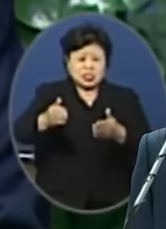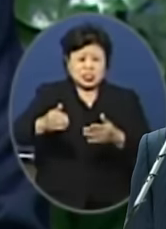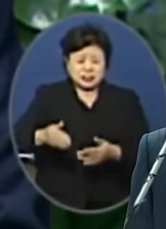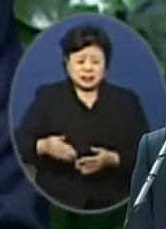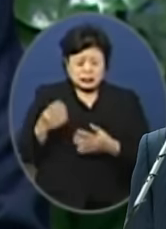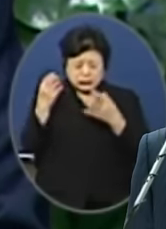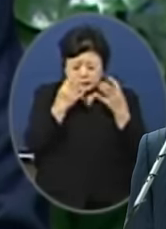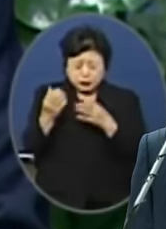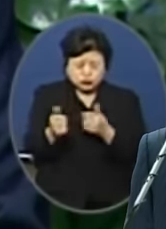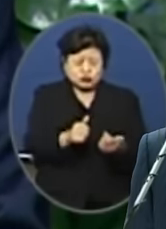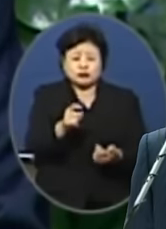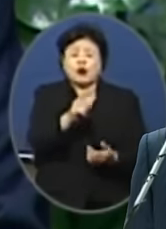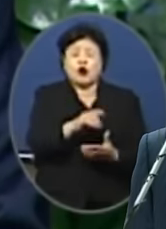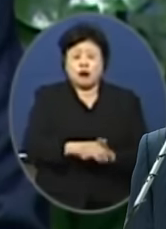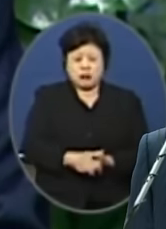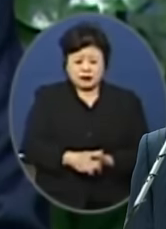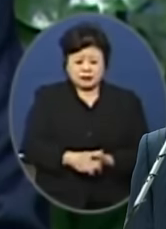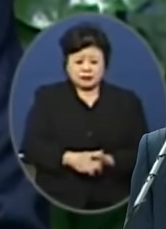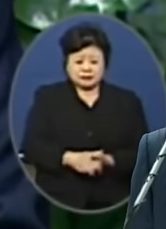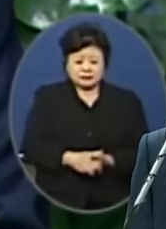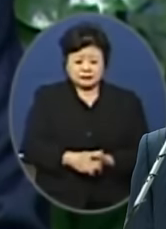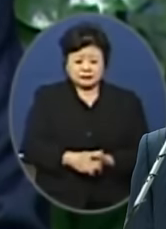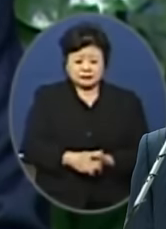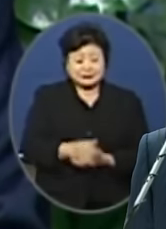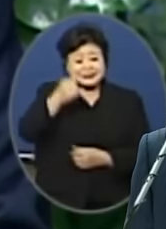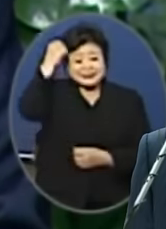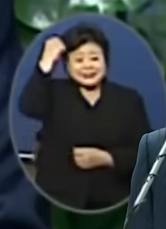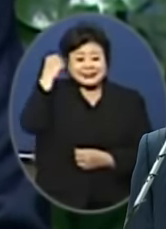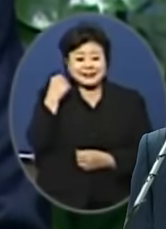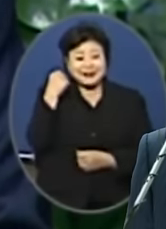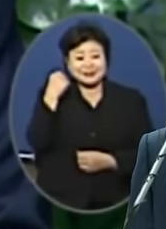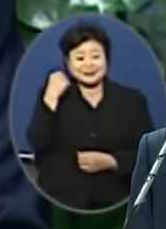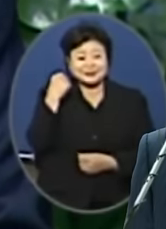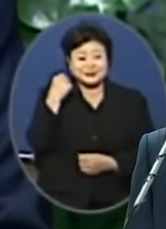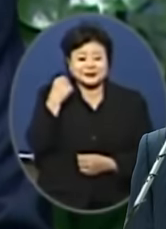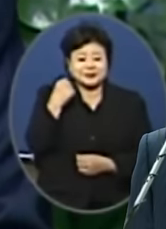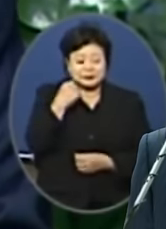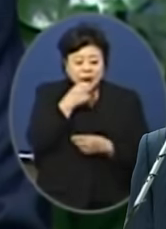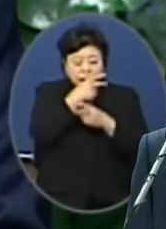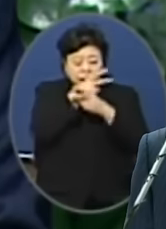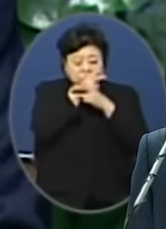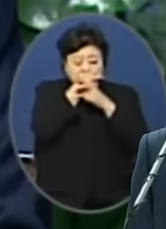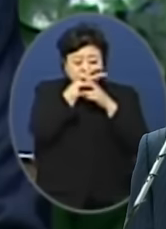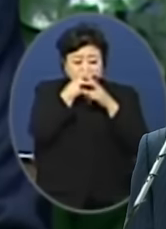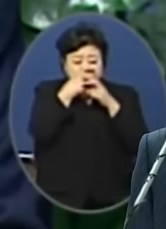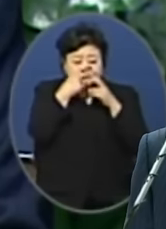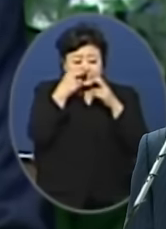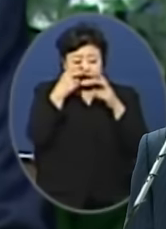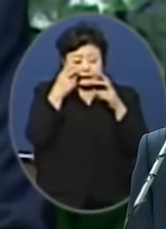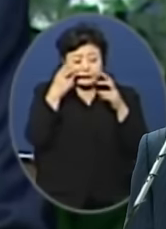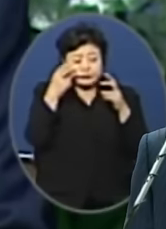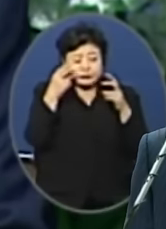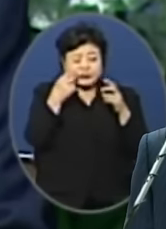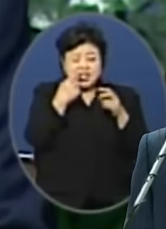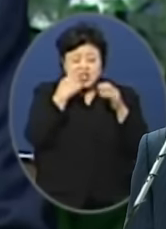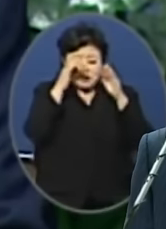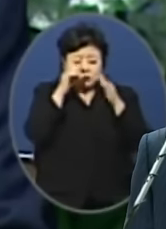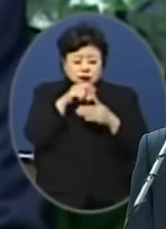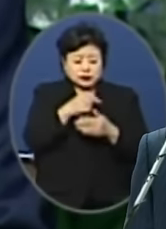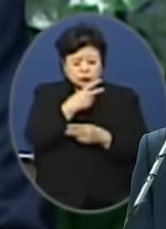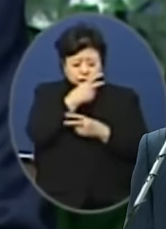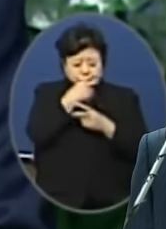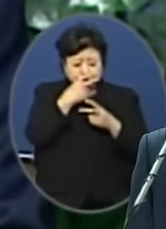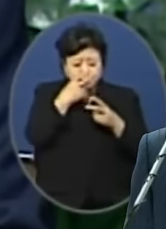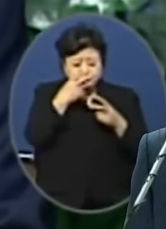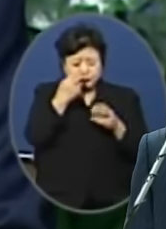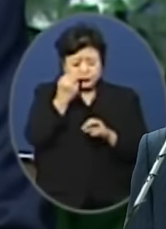되겠습니까? 그 말을 약간 기억하고 그냥 잠이 들었었습니다. 근데 눈 속에서 잤는데